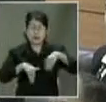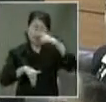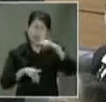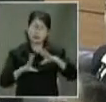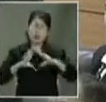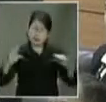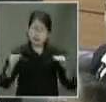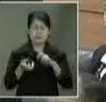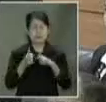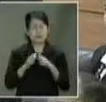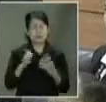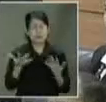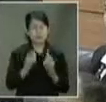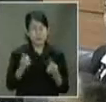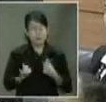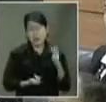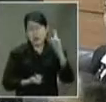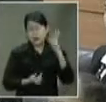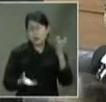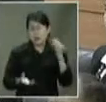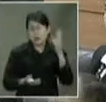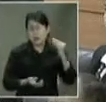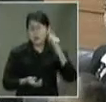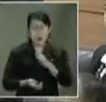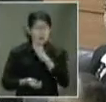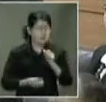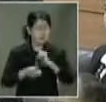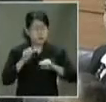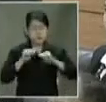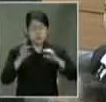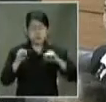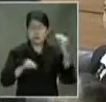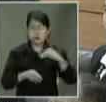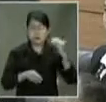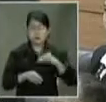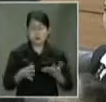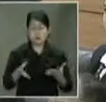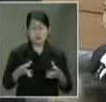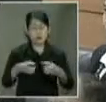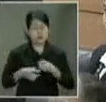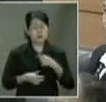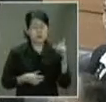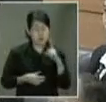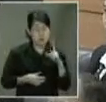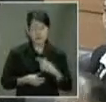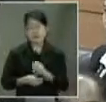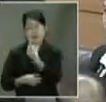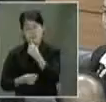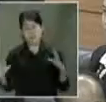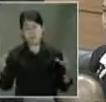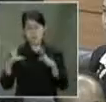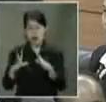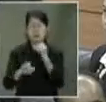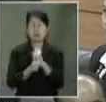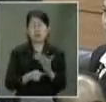ต่ถ้ามีข่าวอย่างนี้มันไปไม่ได้ครับเสื้อแดงและเสื้อเหลืองออกมาต่อสู้กันข่าวที่ออกนะฮะเ